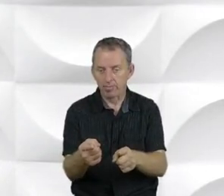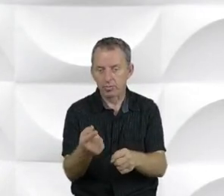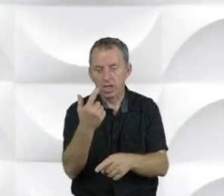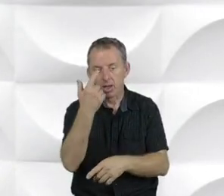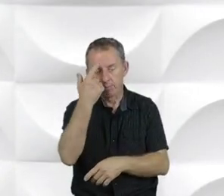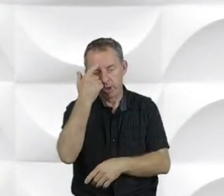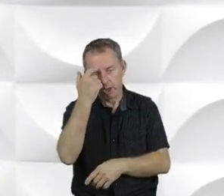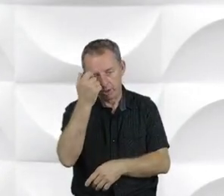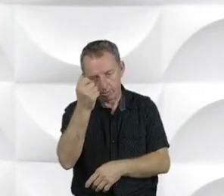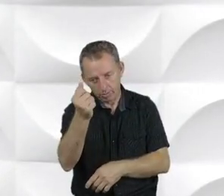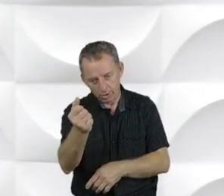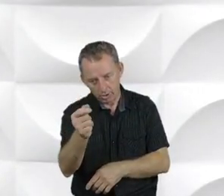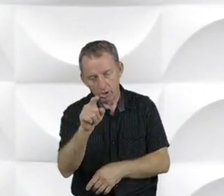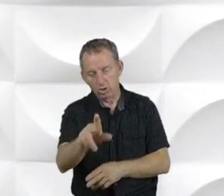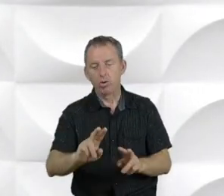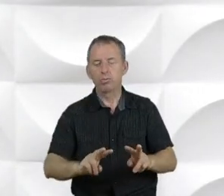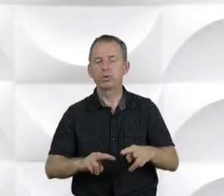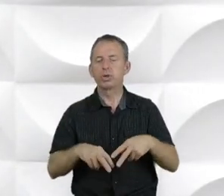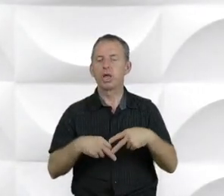Pamiętaj, to jest przesłanie